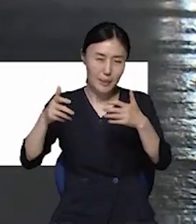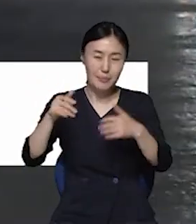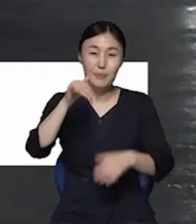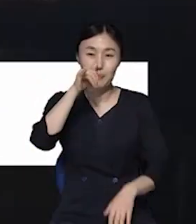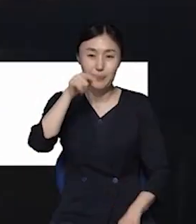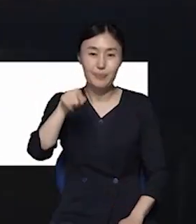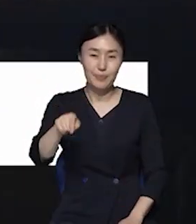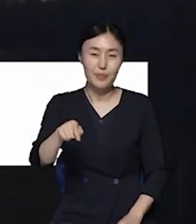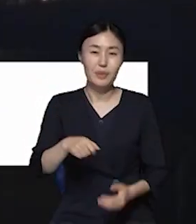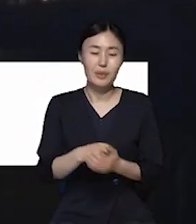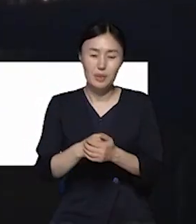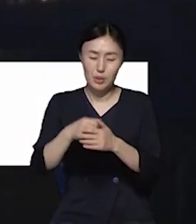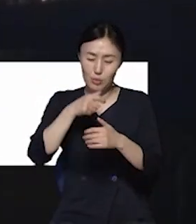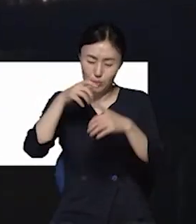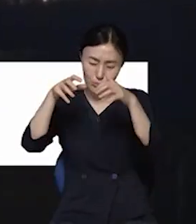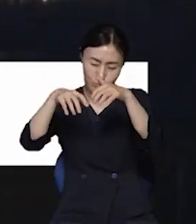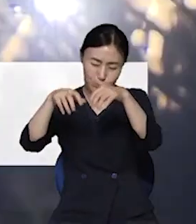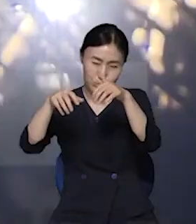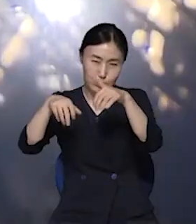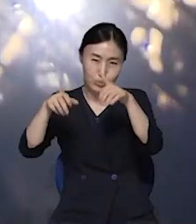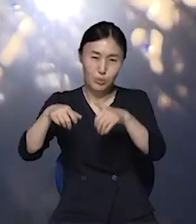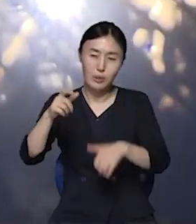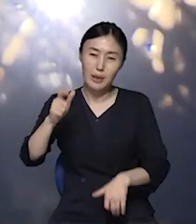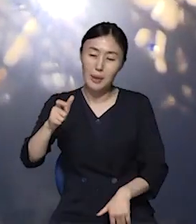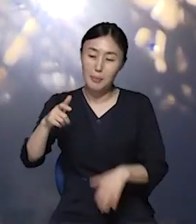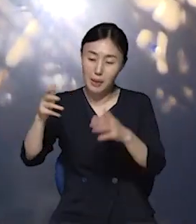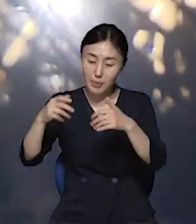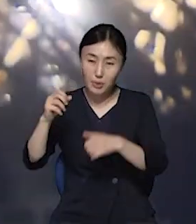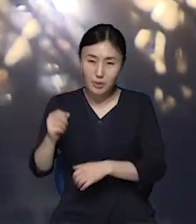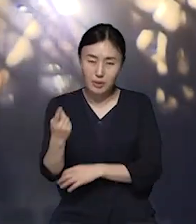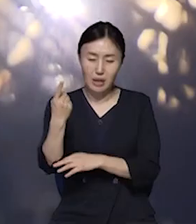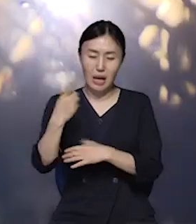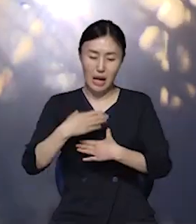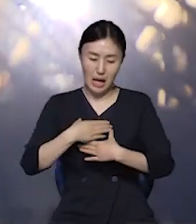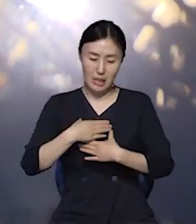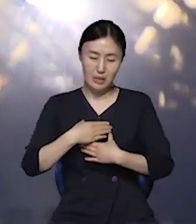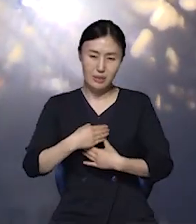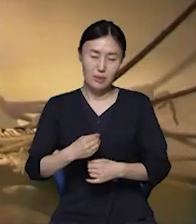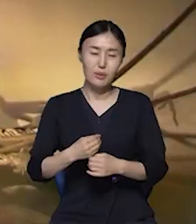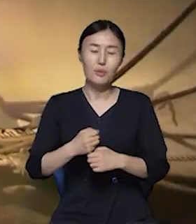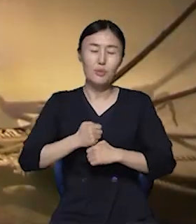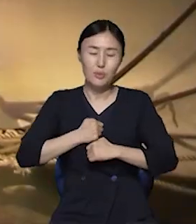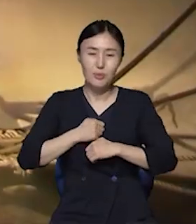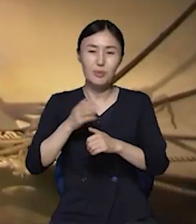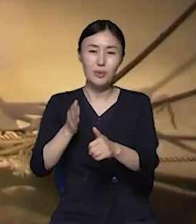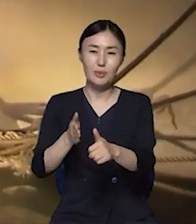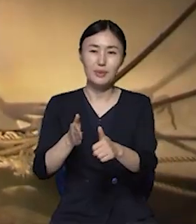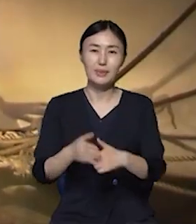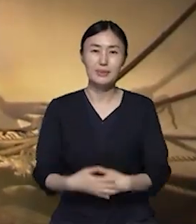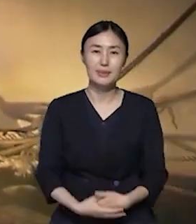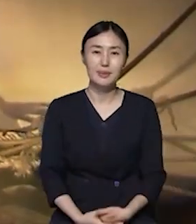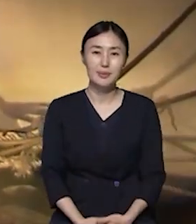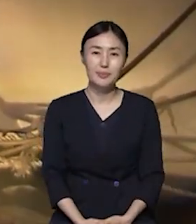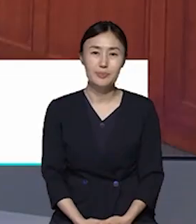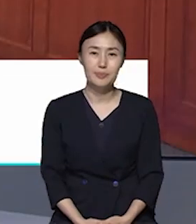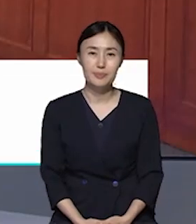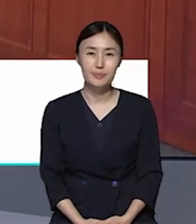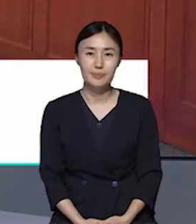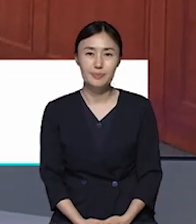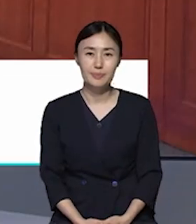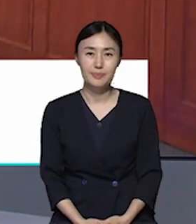불겠습니다. 집중호우와 강한 바람으로 인해 안전사고에 각별한 주의가 요구됩니다.